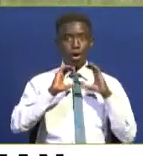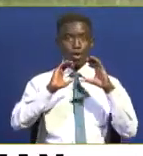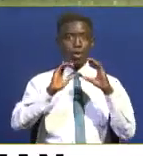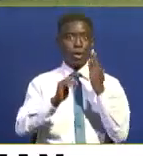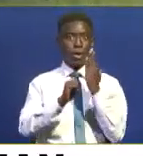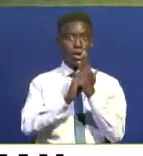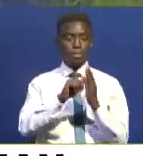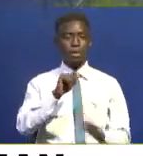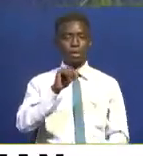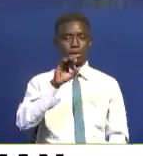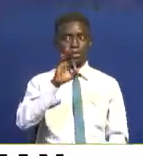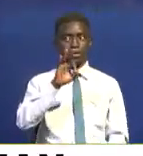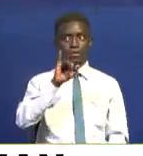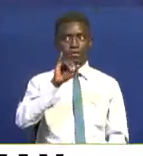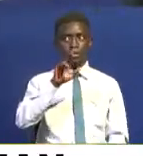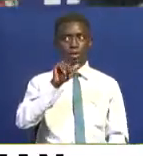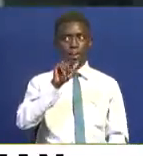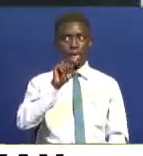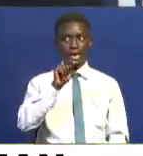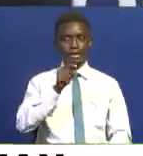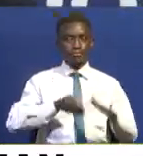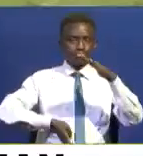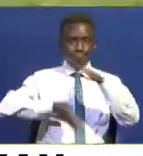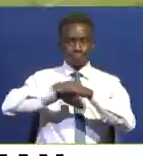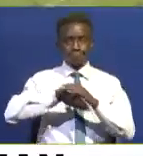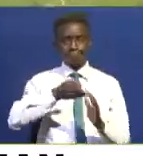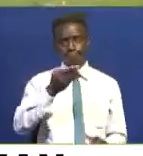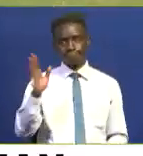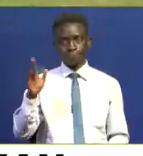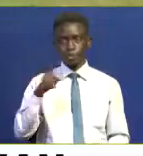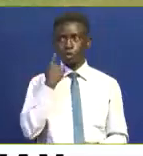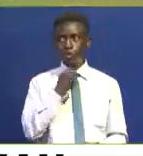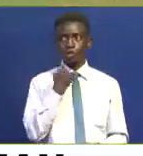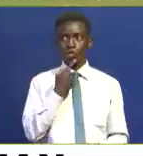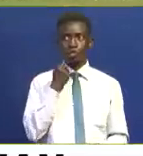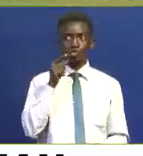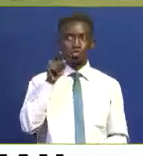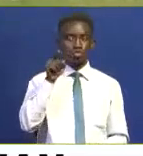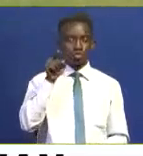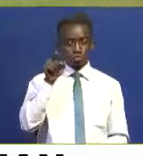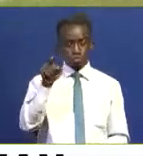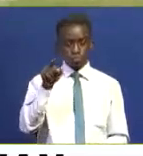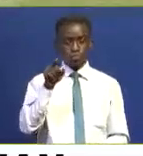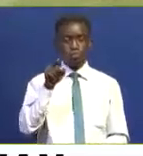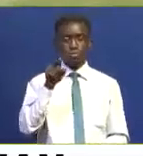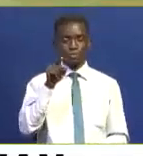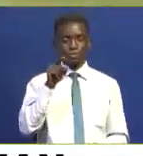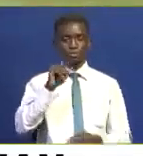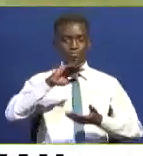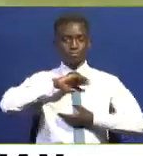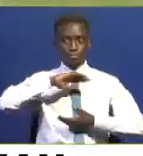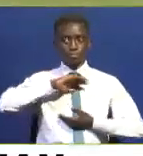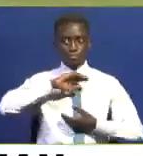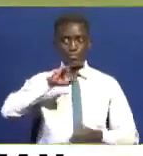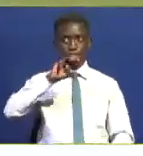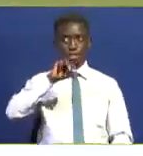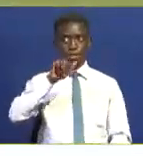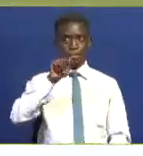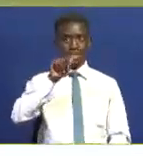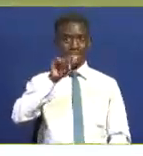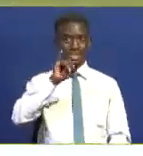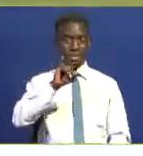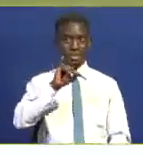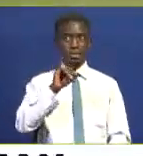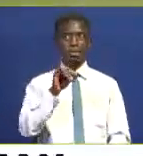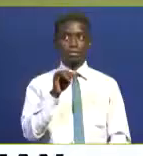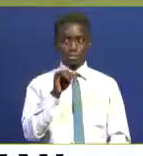hata hivyo alimchuja mlalango Patrick Matasi na kuwajumuisha kikosini Ibrahim Wanzala wa Kamega Homeboys, Brian Odhiambo wa Bandari na Faruk